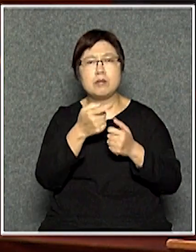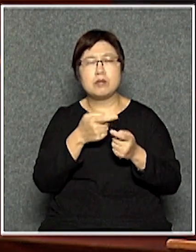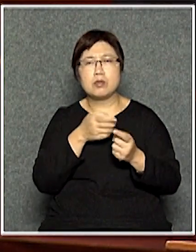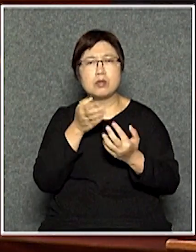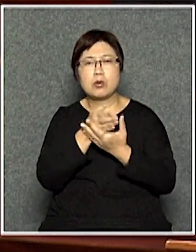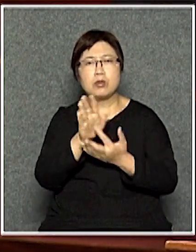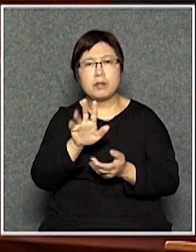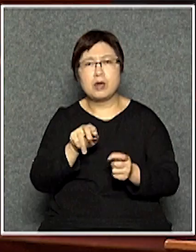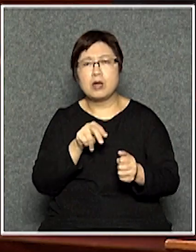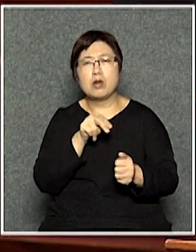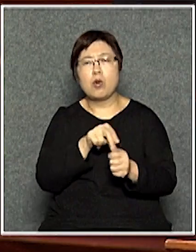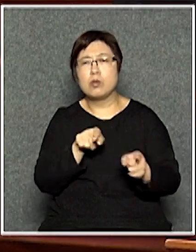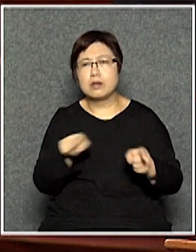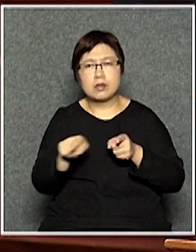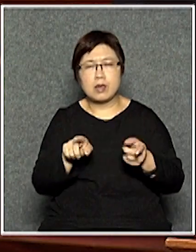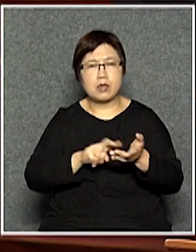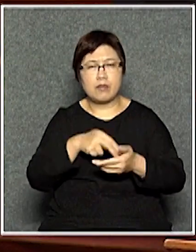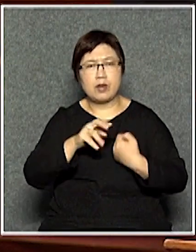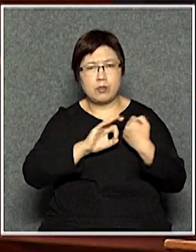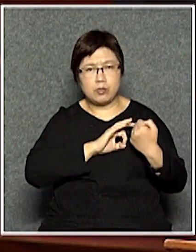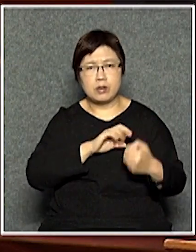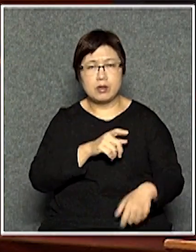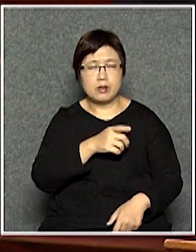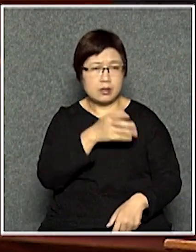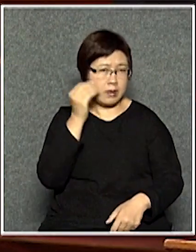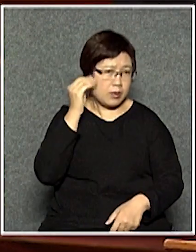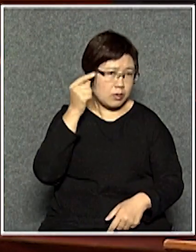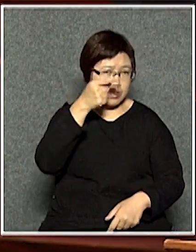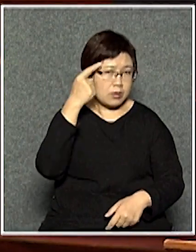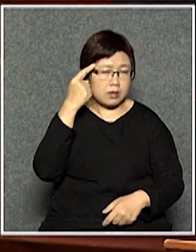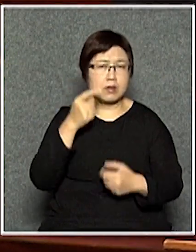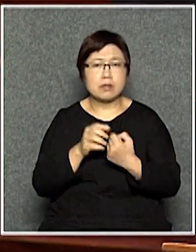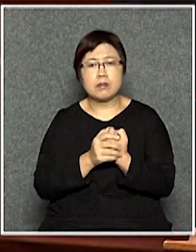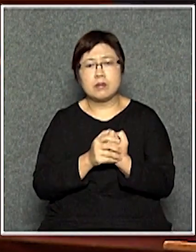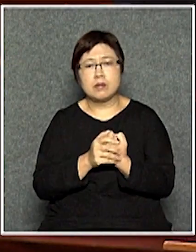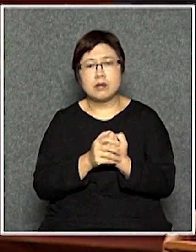會的，林卓廷聽不聽到啊？